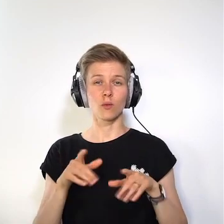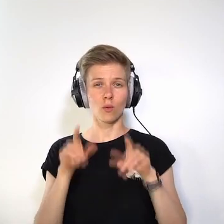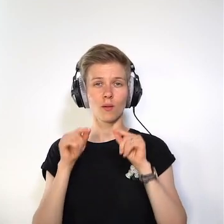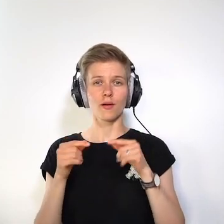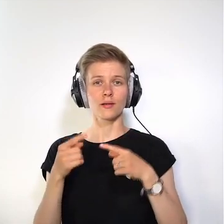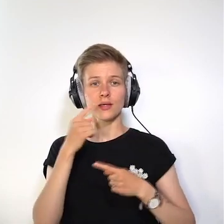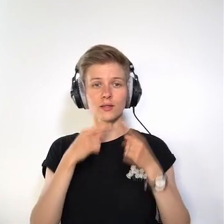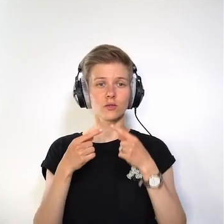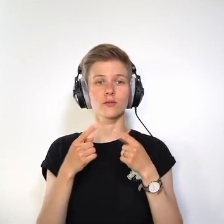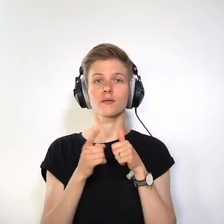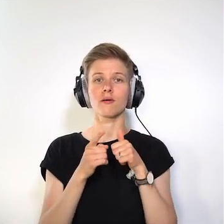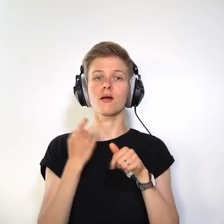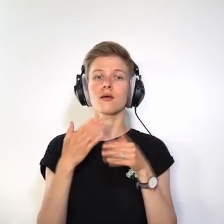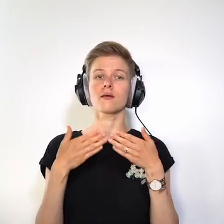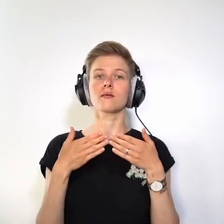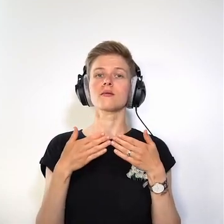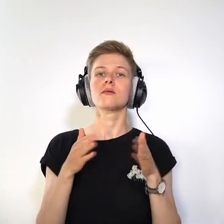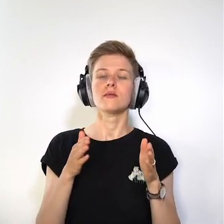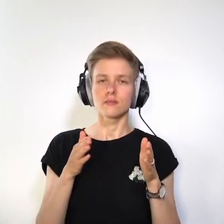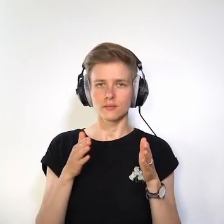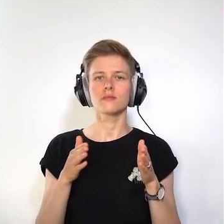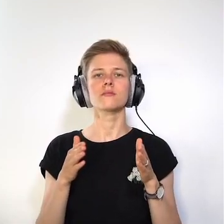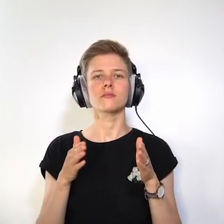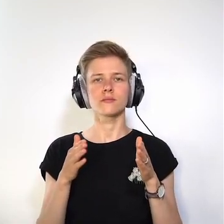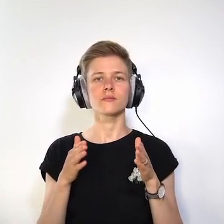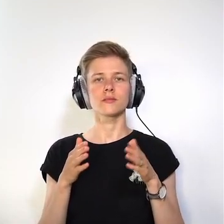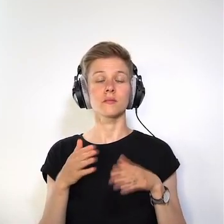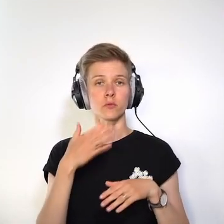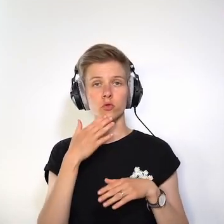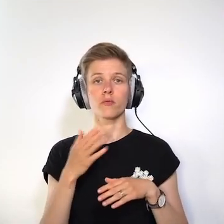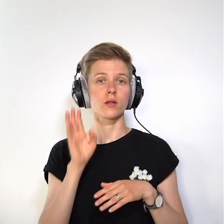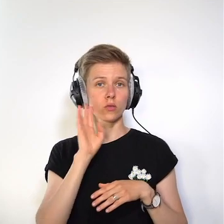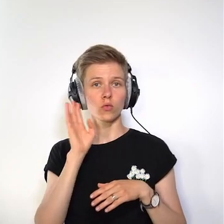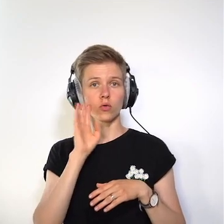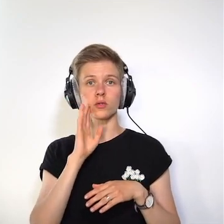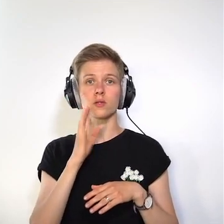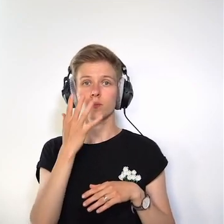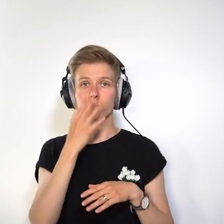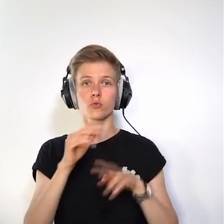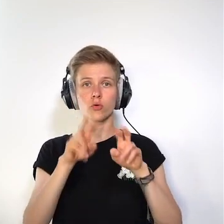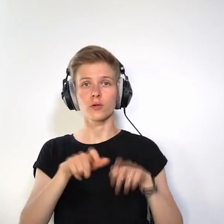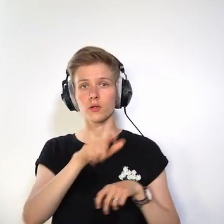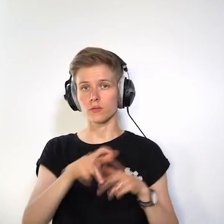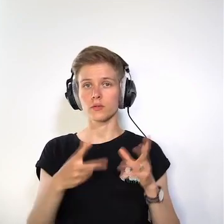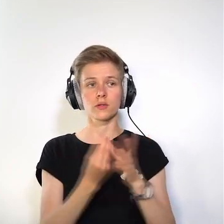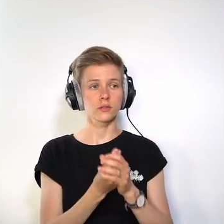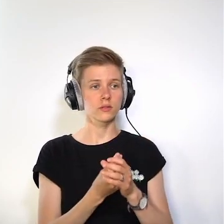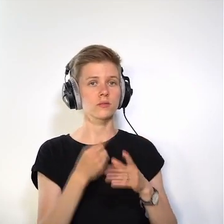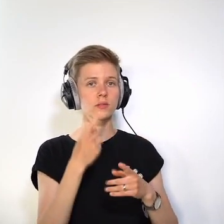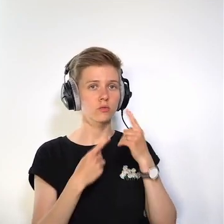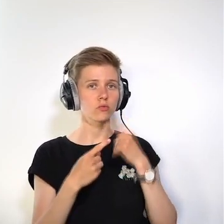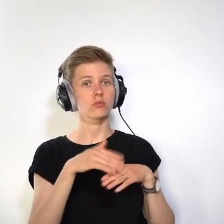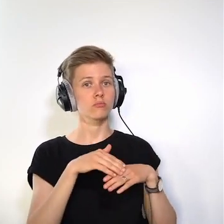ja kuulostaa erittäin hyvältä, että psykoanalyytikkojen kanssa on yhteistä keskustelua jatkumassa ja ainakin